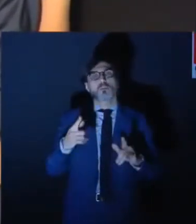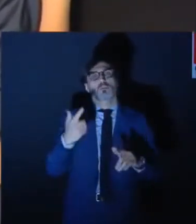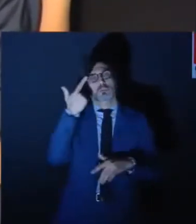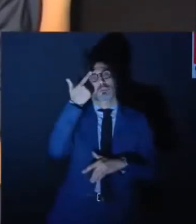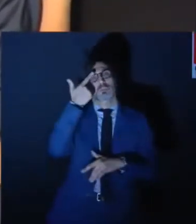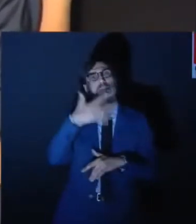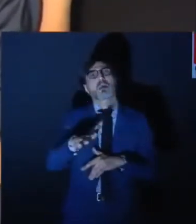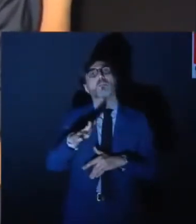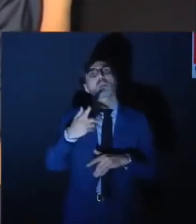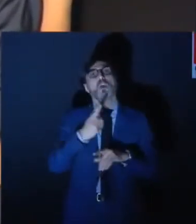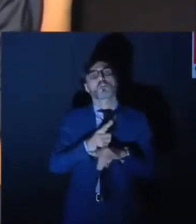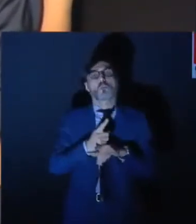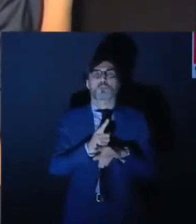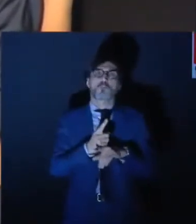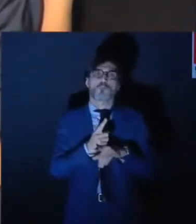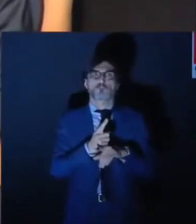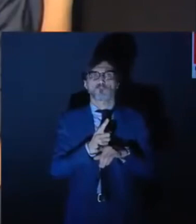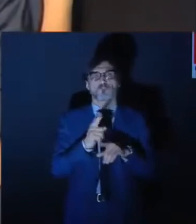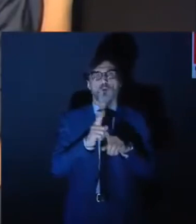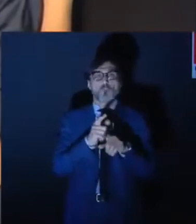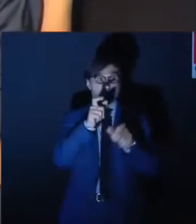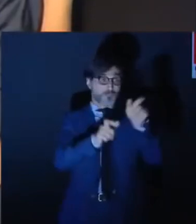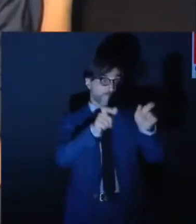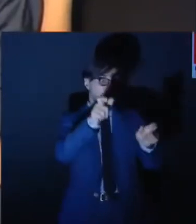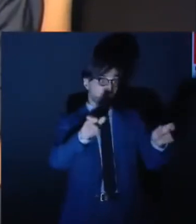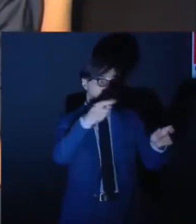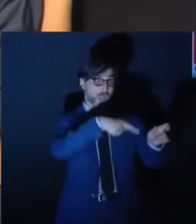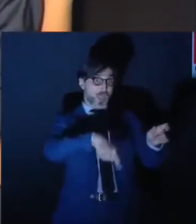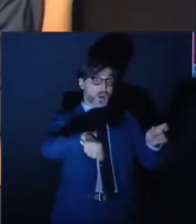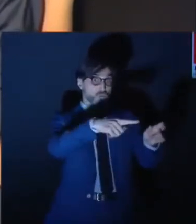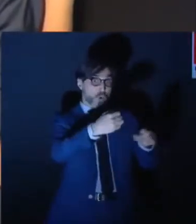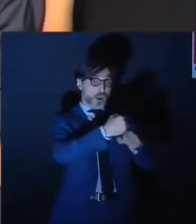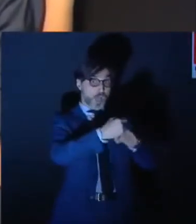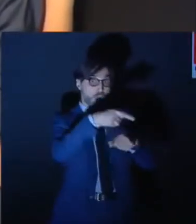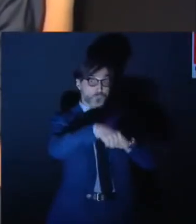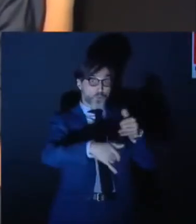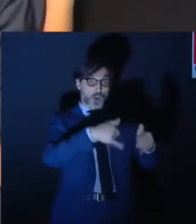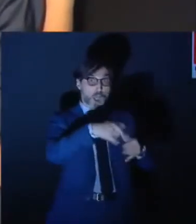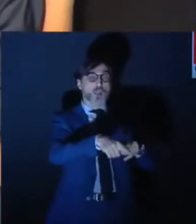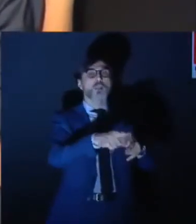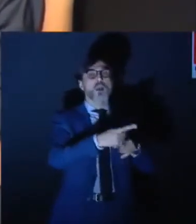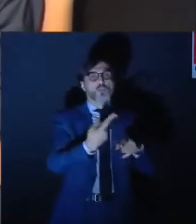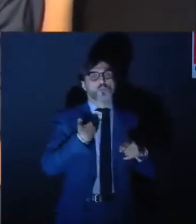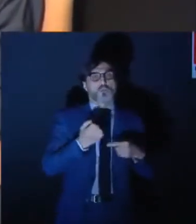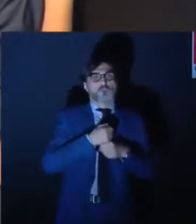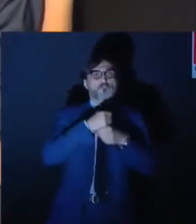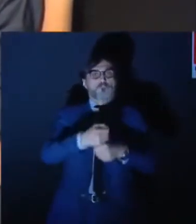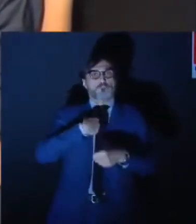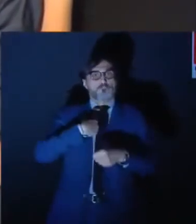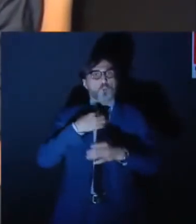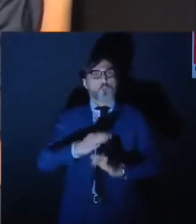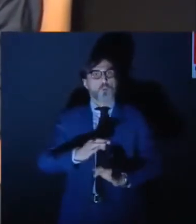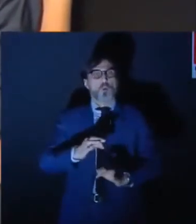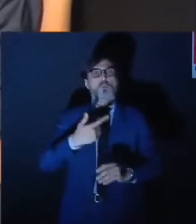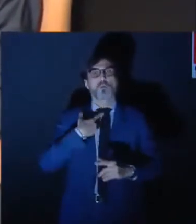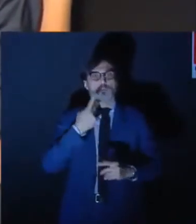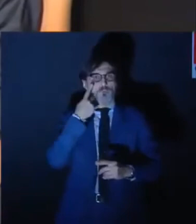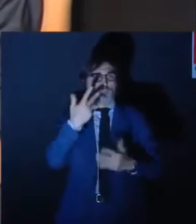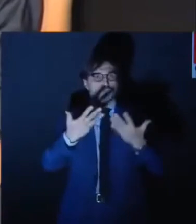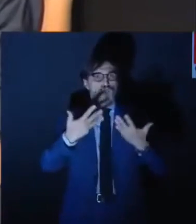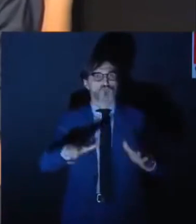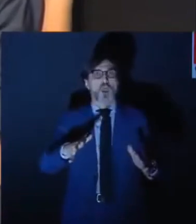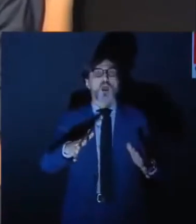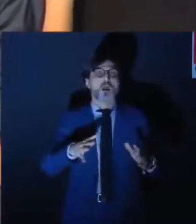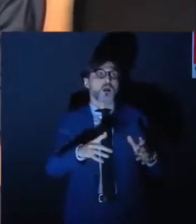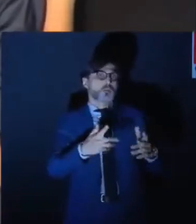incontro a dover rappresentare tutte queste persone che svolgono questo lavoro e che purtroppo come appunto abbiamo fatto vedere la maggior